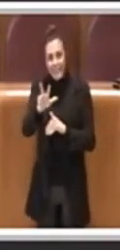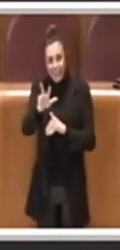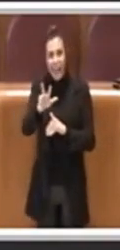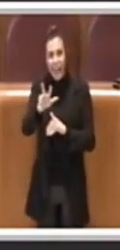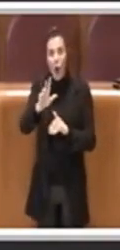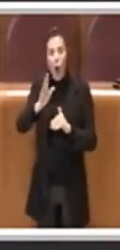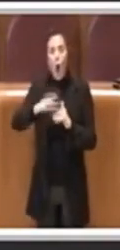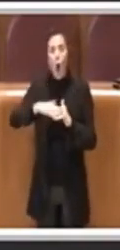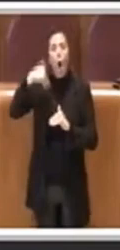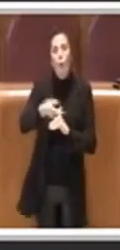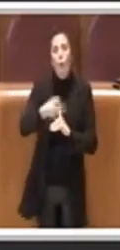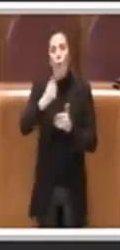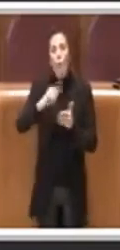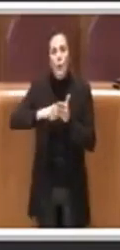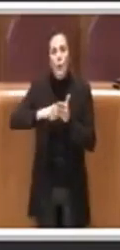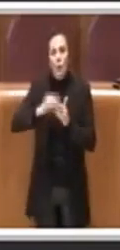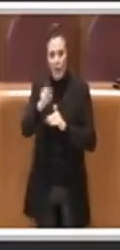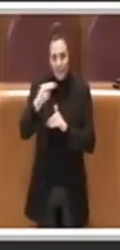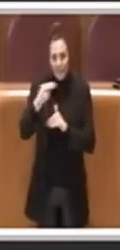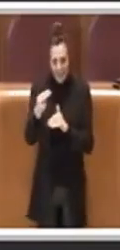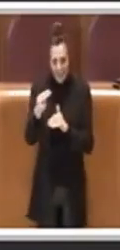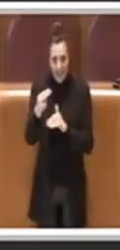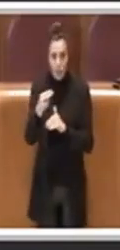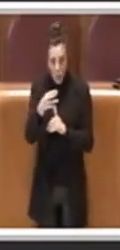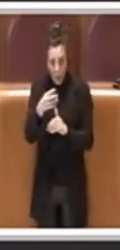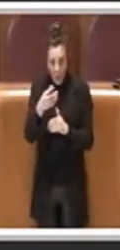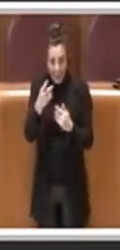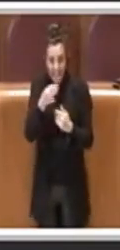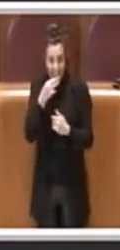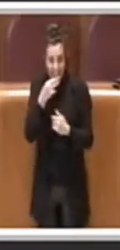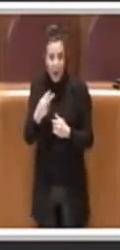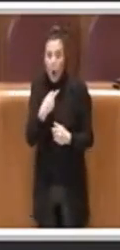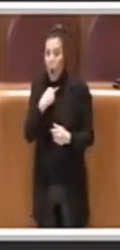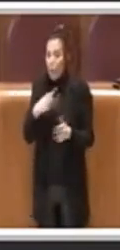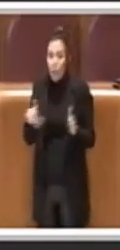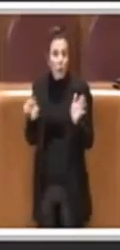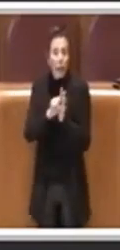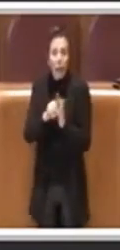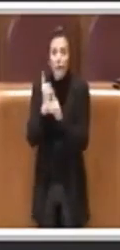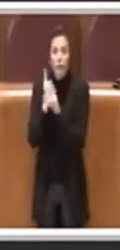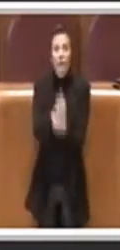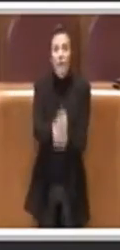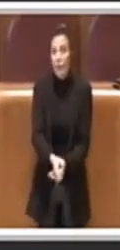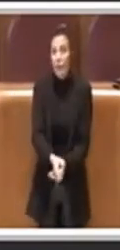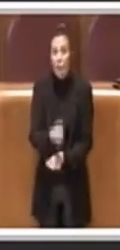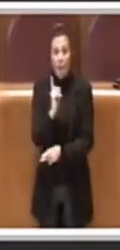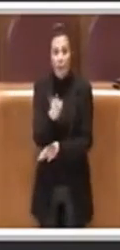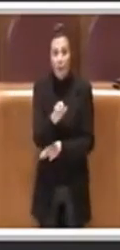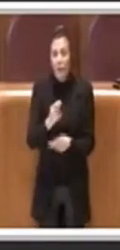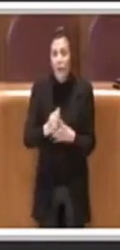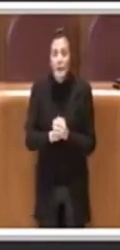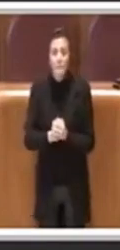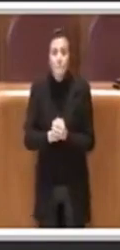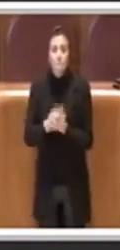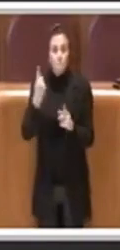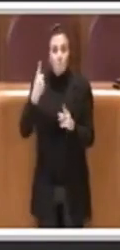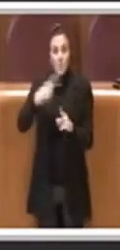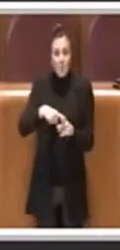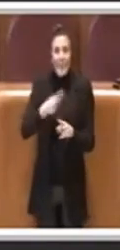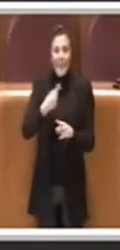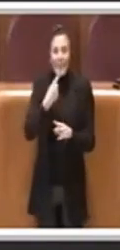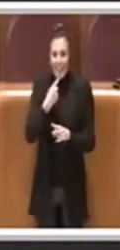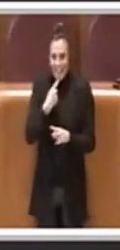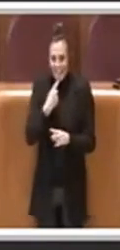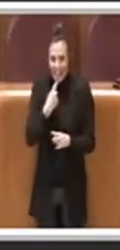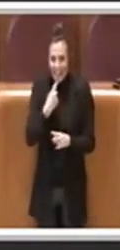euro quindi è anche un obbligo di legge in più sempre questo decreto impone che le stazioni appaltanti e